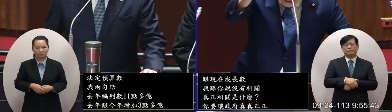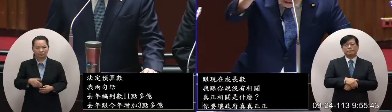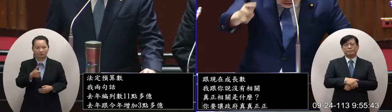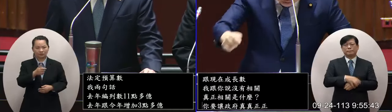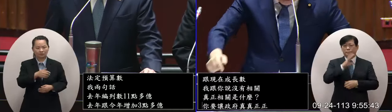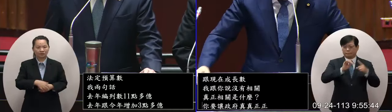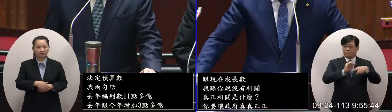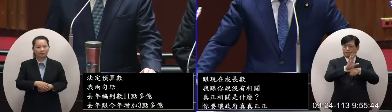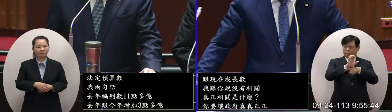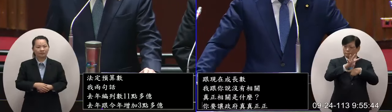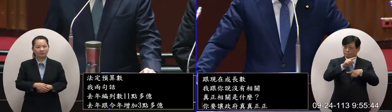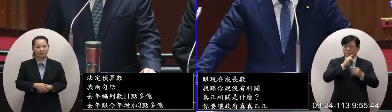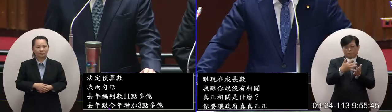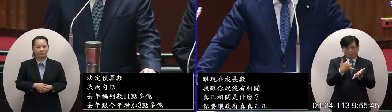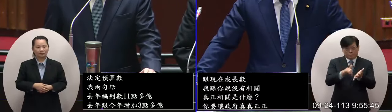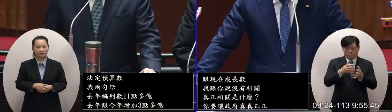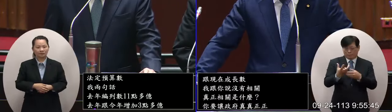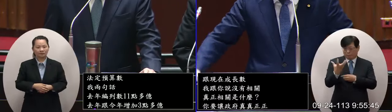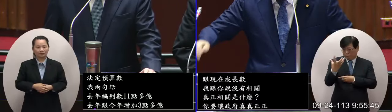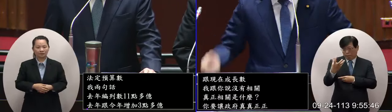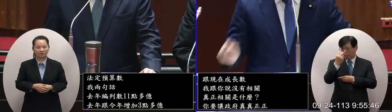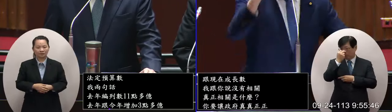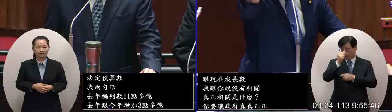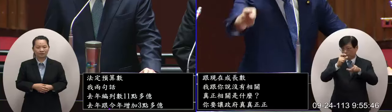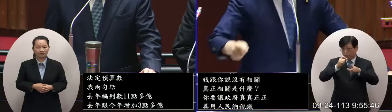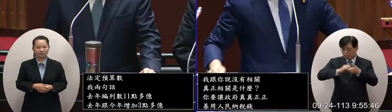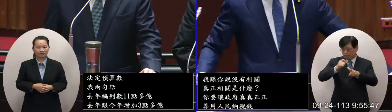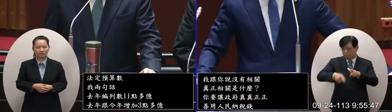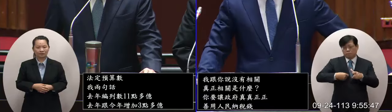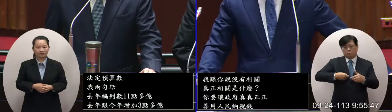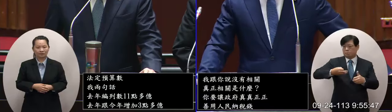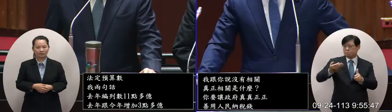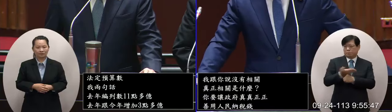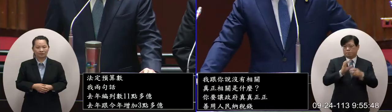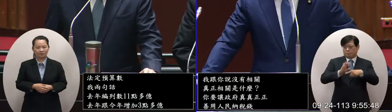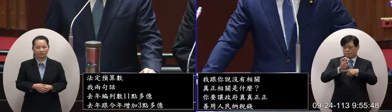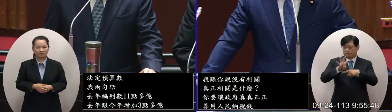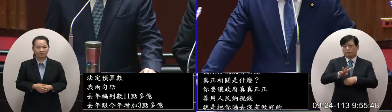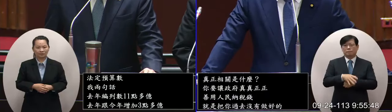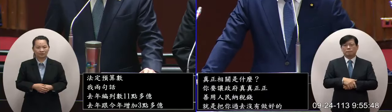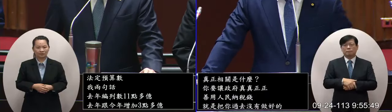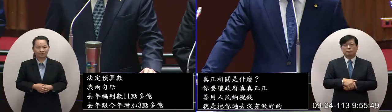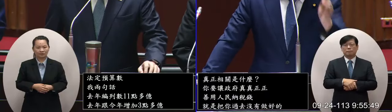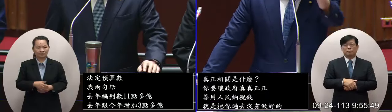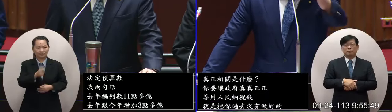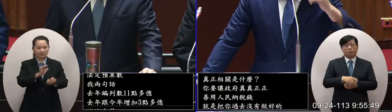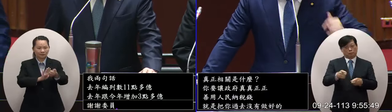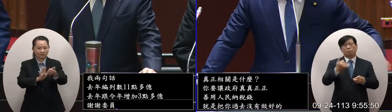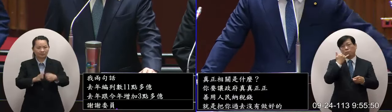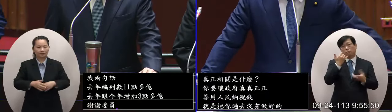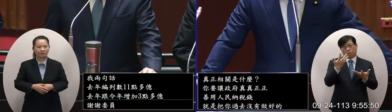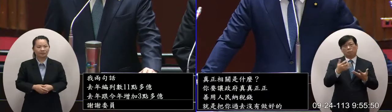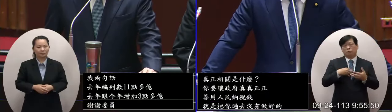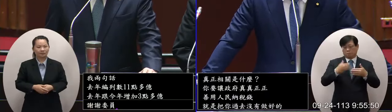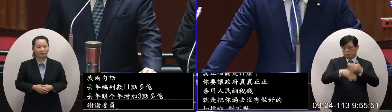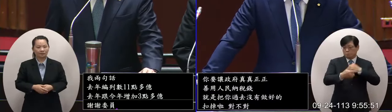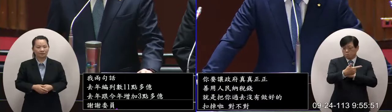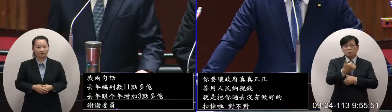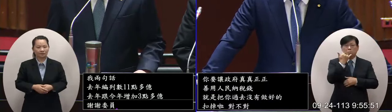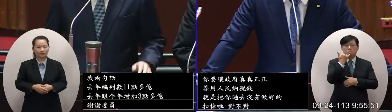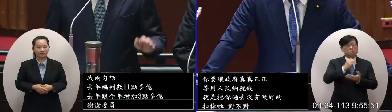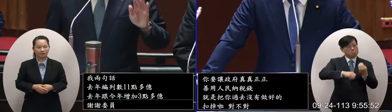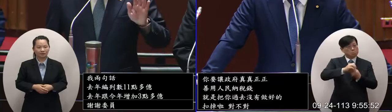你94%的预算集中给特定媒体，我就砍你94%的预算呢、啊。 谢谢委员。 这样子，我现在剩下6%，你会不